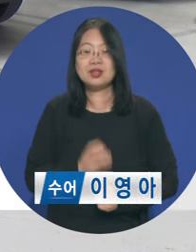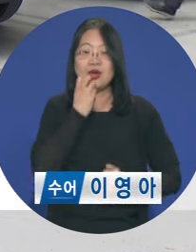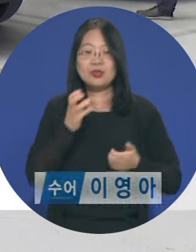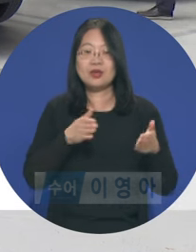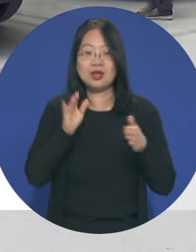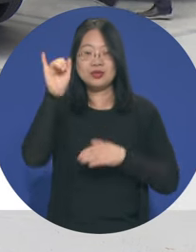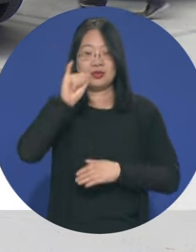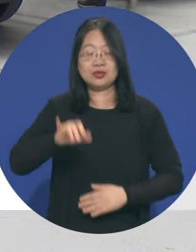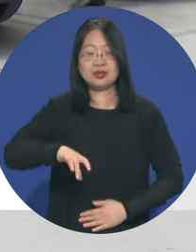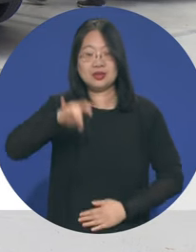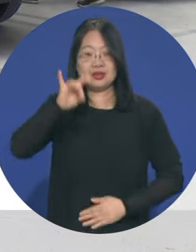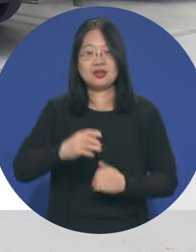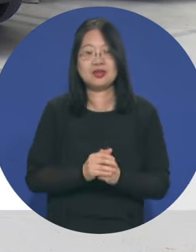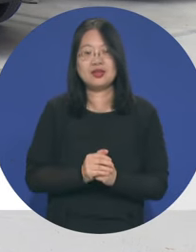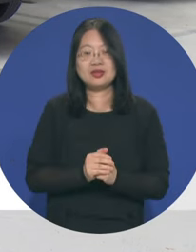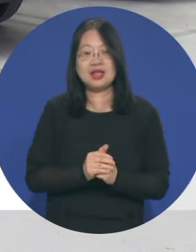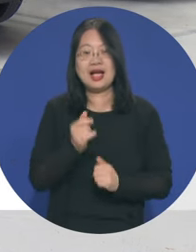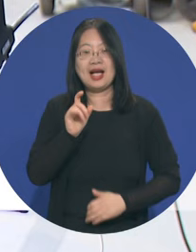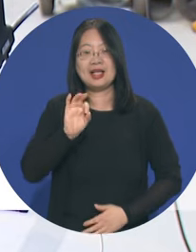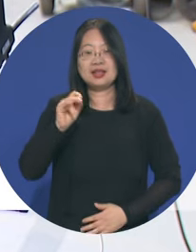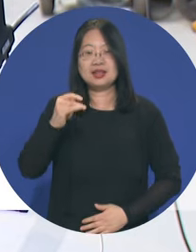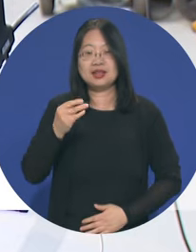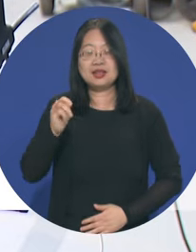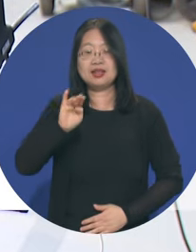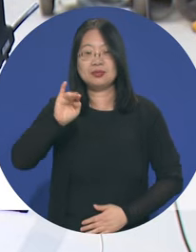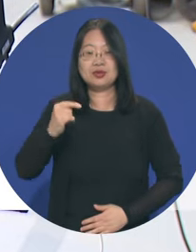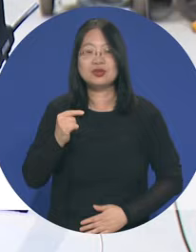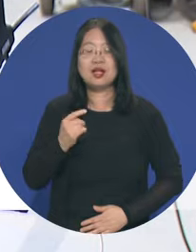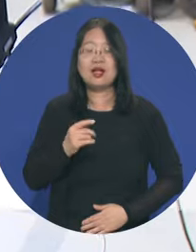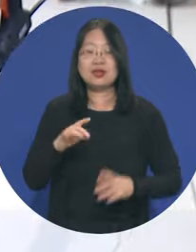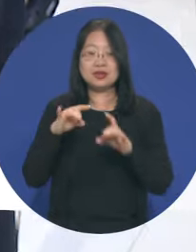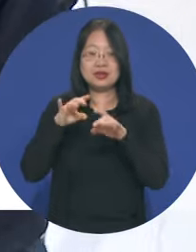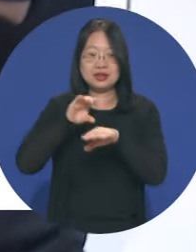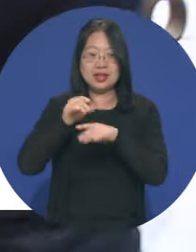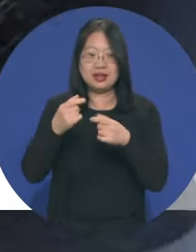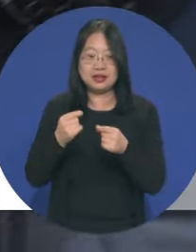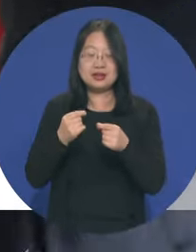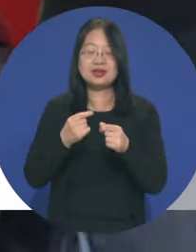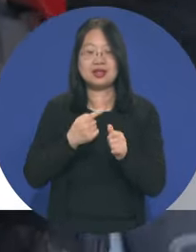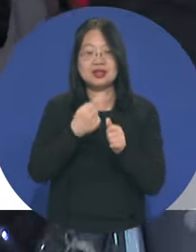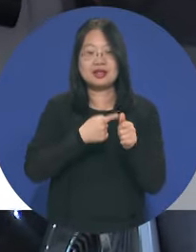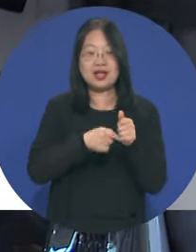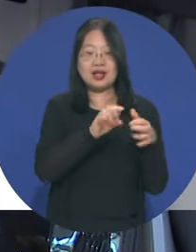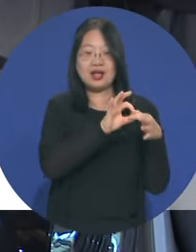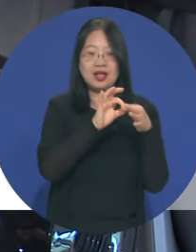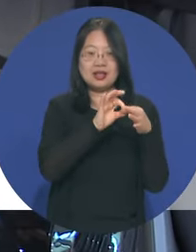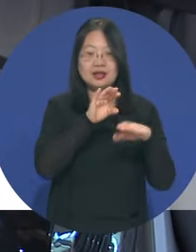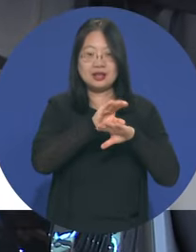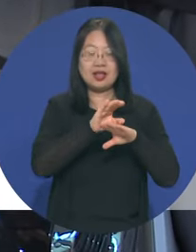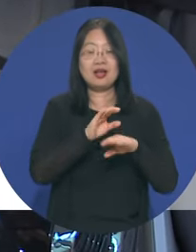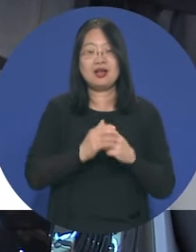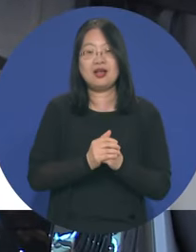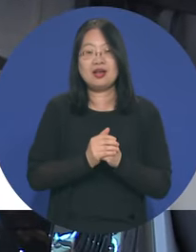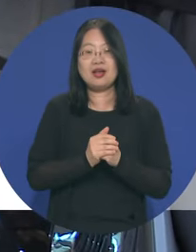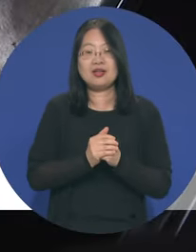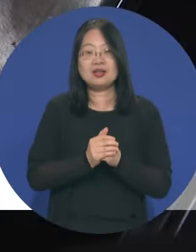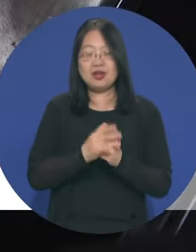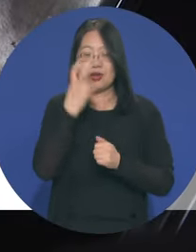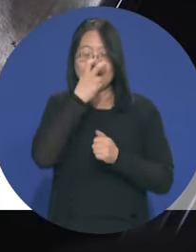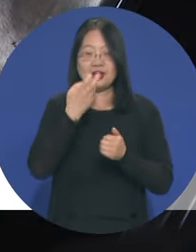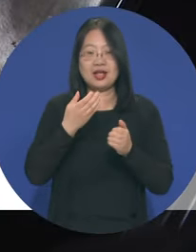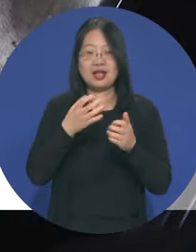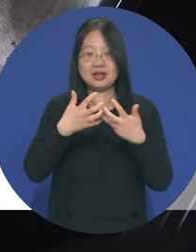경기도가 전국 최초로 하이브리드와 전기차 같은 환경 친화적 자동차에 대한 정비 검사 장비 개선비용을